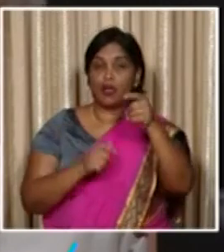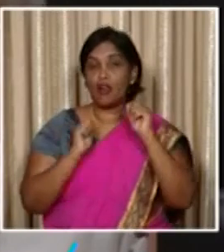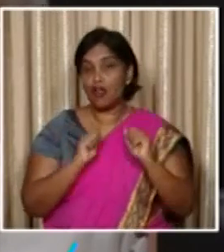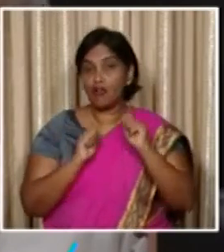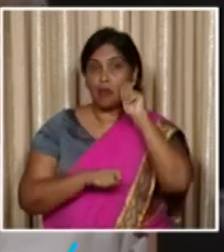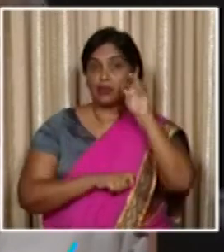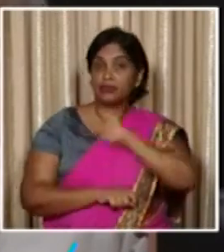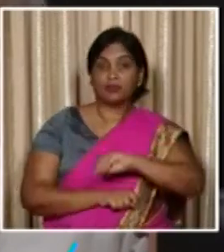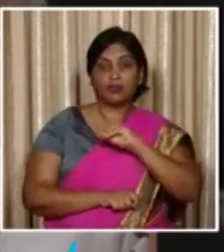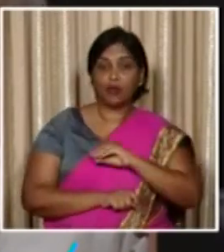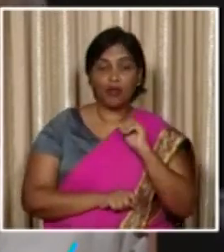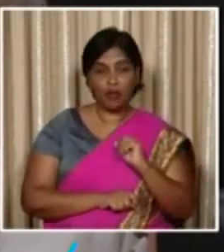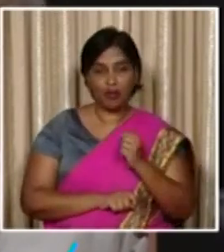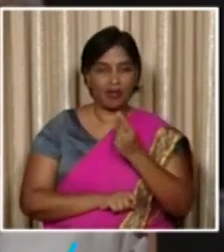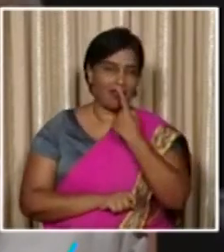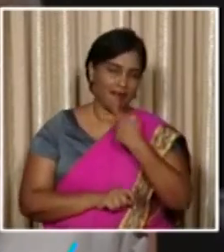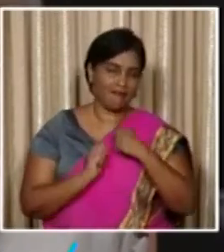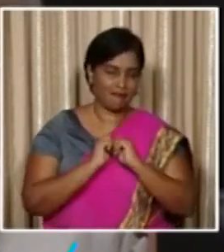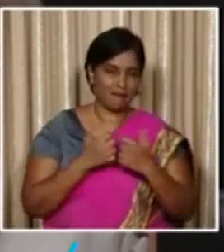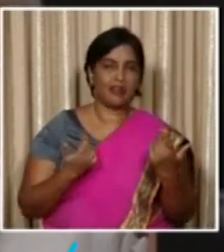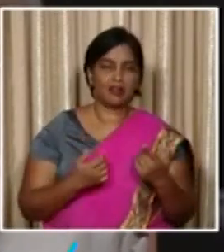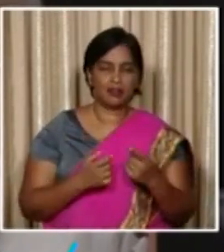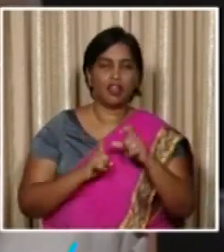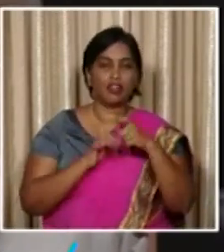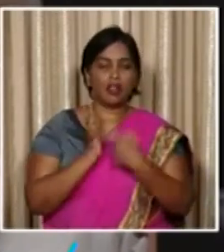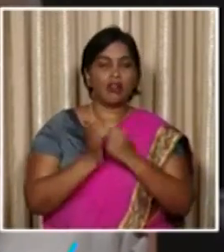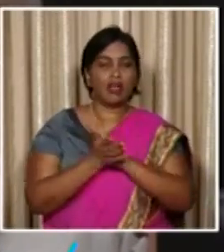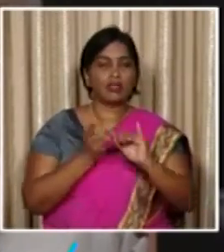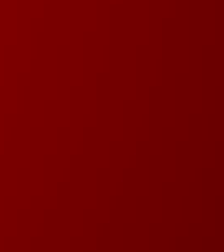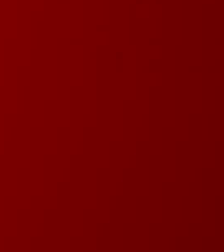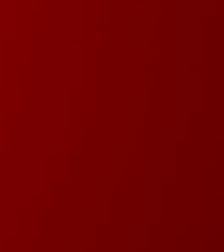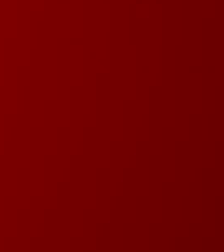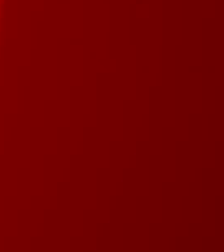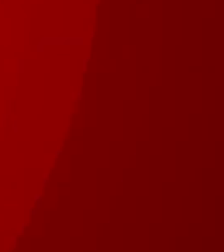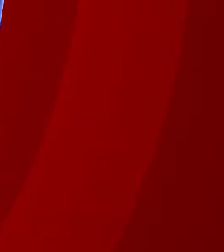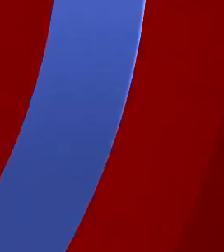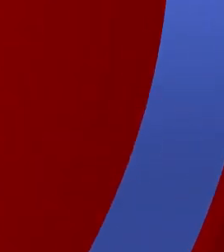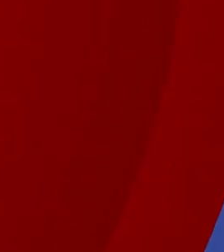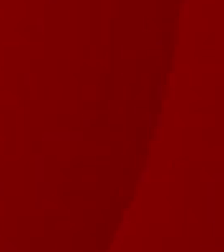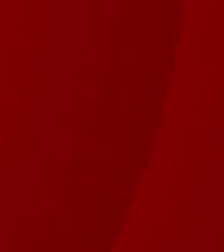මිනිස්සු හම්බ කරේ කියලා? මගෙන් අහන්න වැඩක් නැහැ. ආචාර්ය හර්ෂ ඩිසිලම එතුමායන් අහන්නේ.